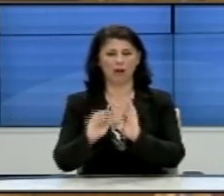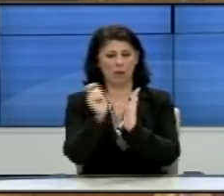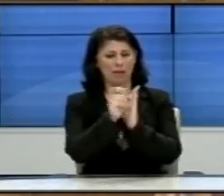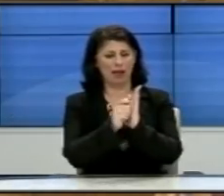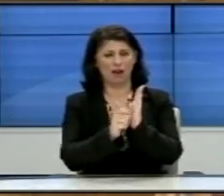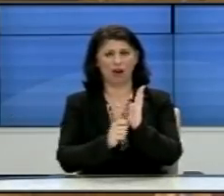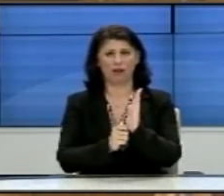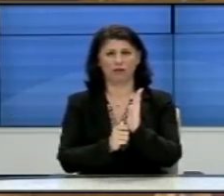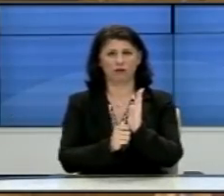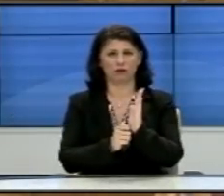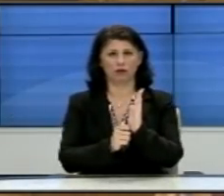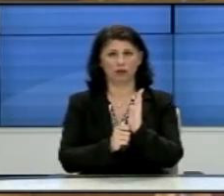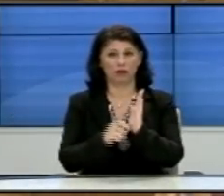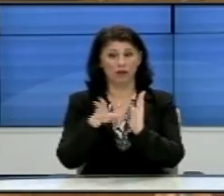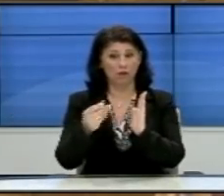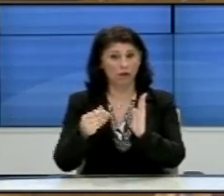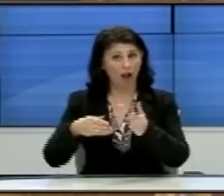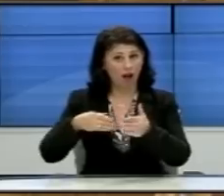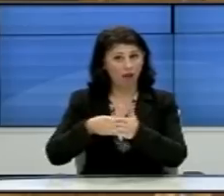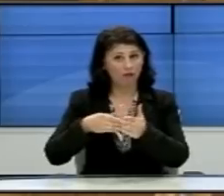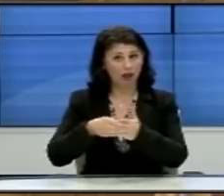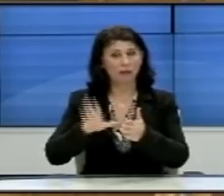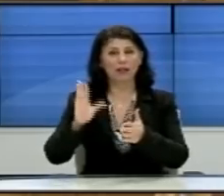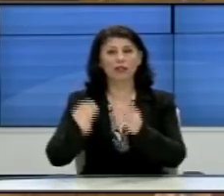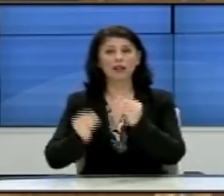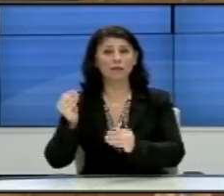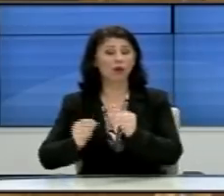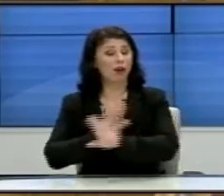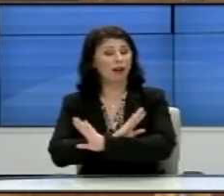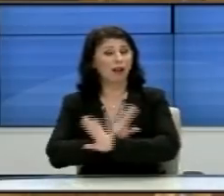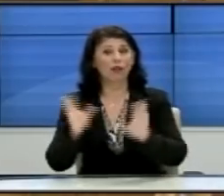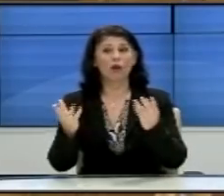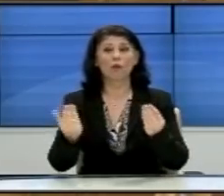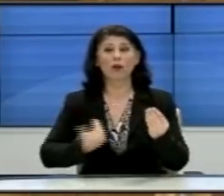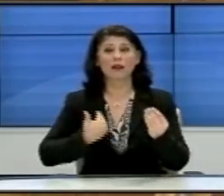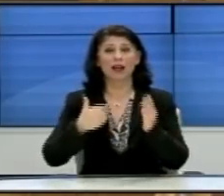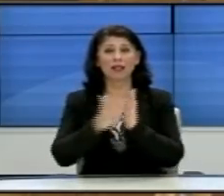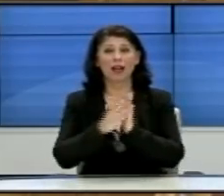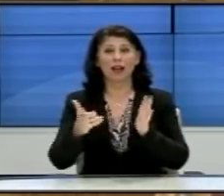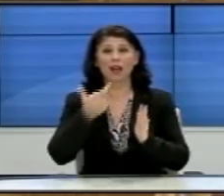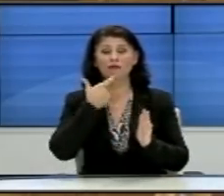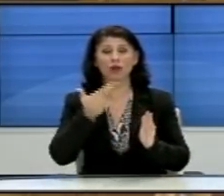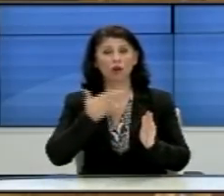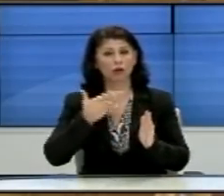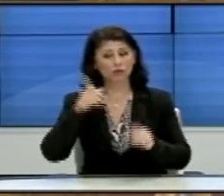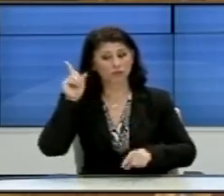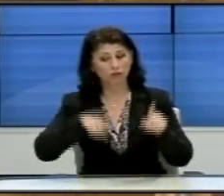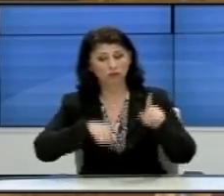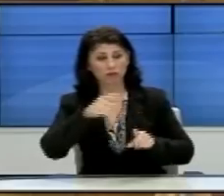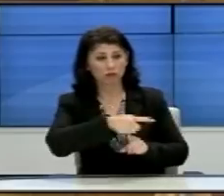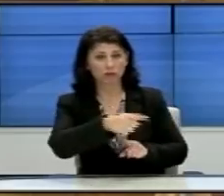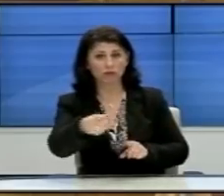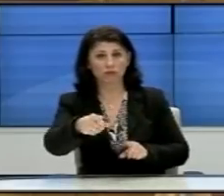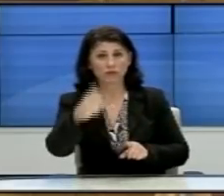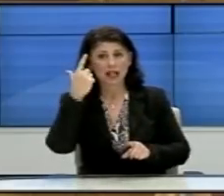γιατί εκτός των φραγμών που βάζετε δεν υπολογίζετε καθόλου ότι πολλοί νέοι στα 17 τους χρόνια ενδέχεται να